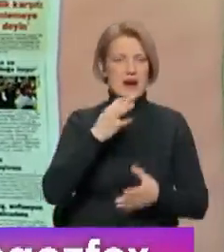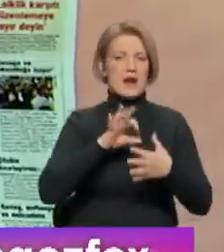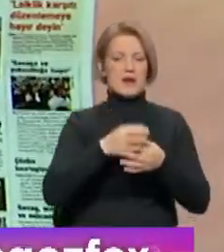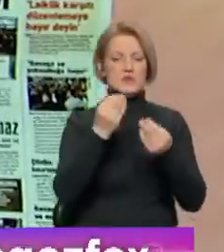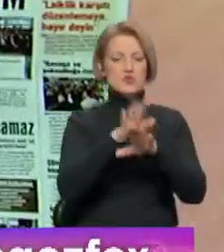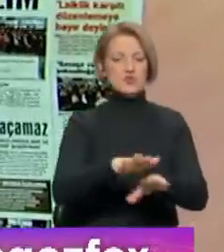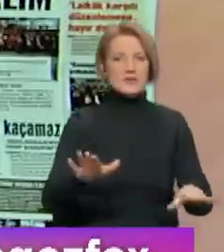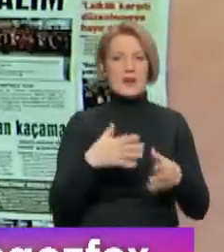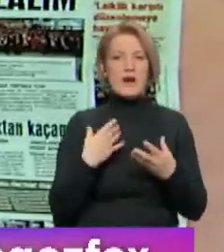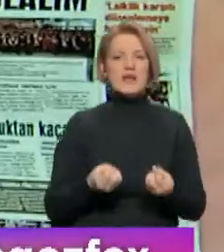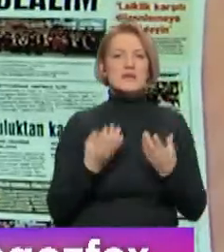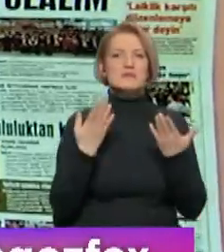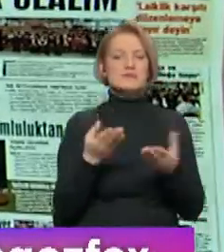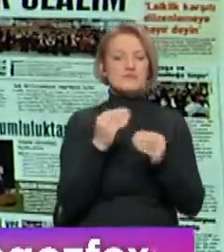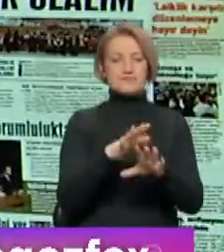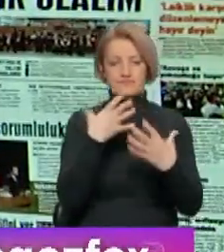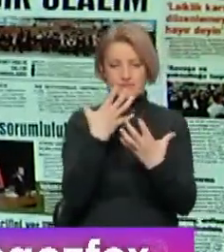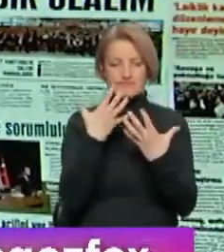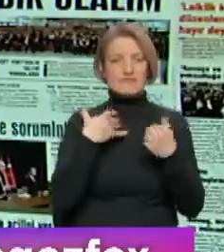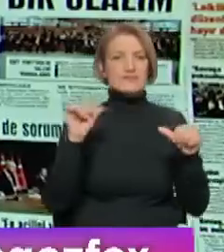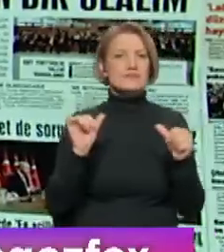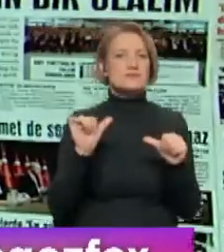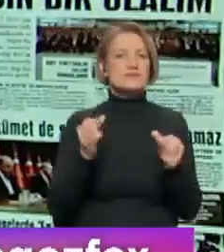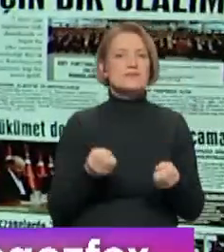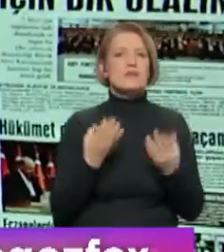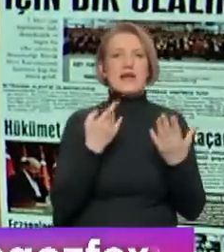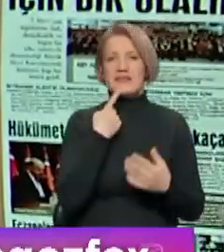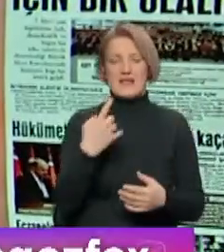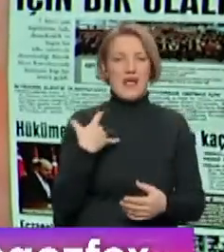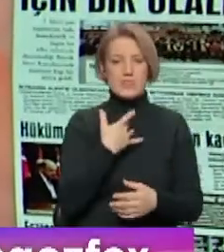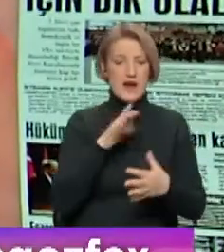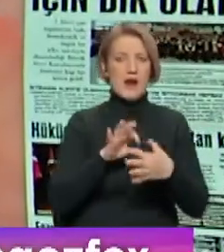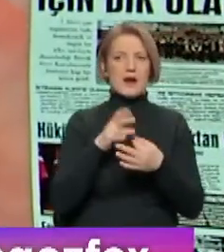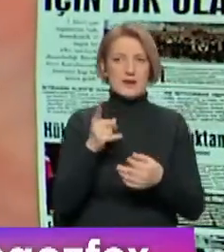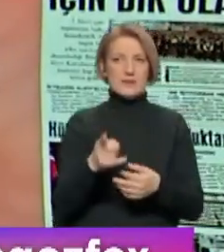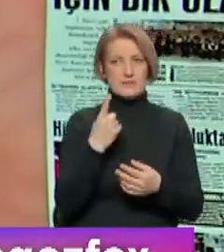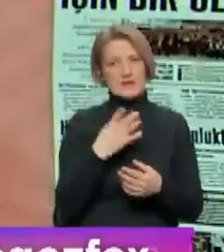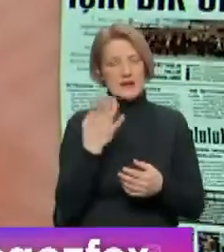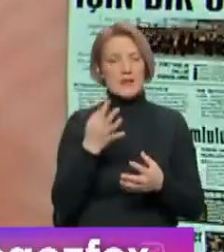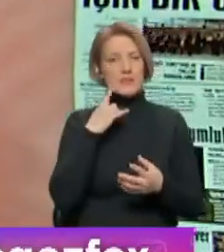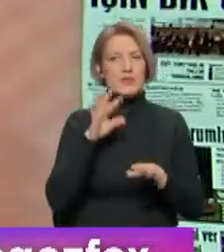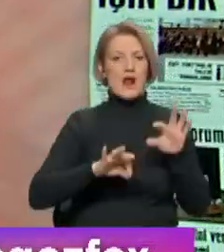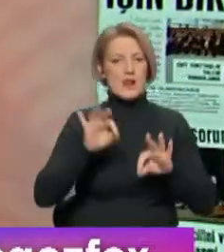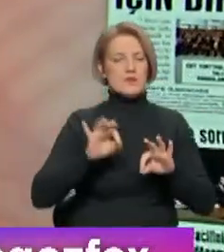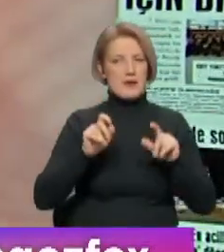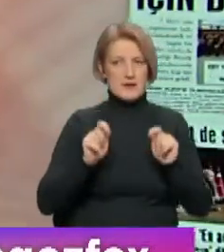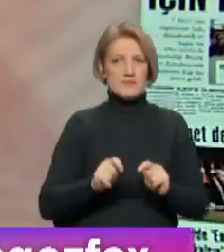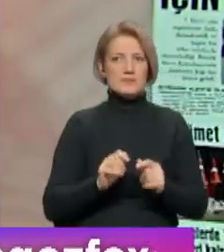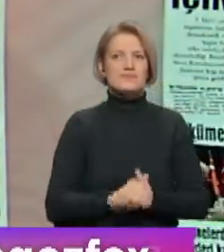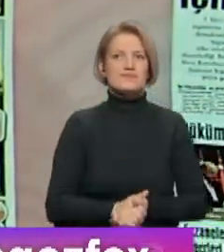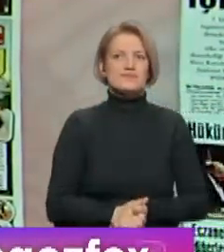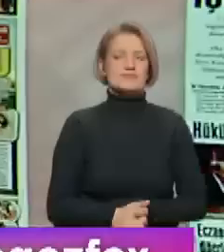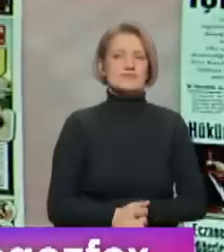çocuklarıma yetişemiyorum çocuklarımı besleyemiyorum diyen anne ile ilgili bir takım değerlendirmelerde bulunmuş